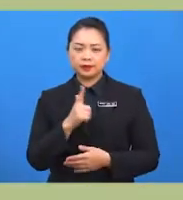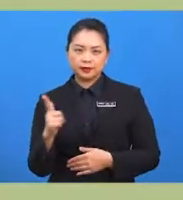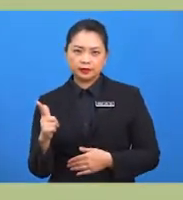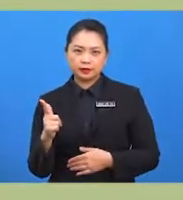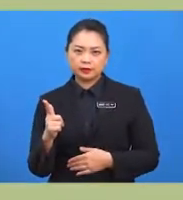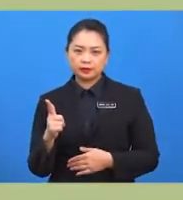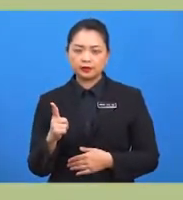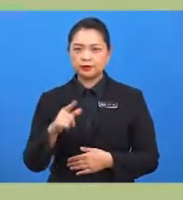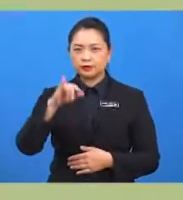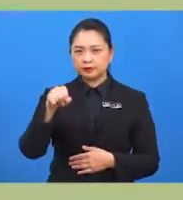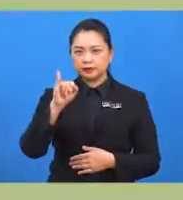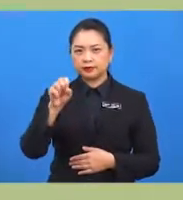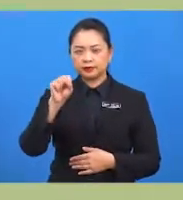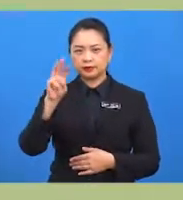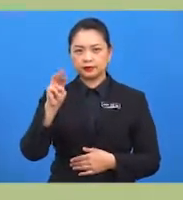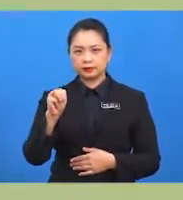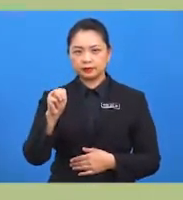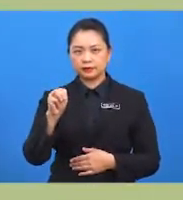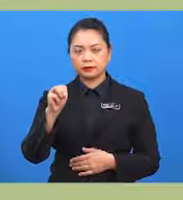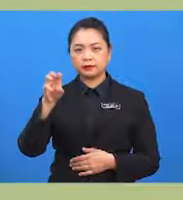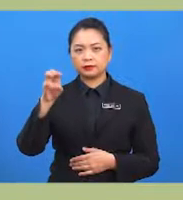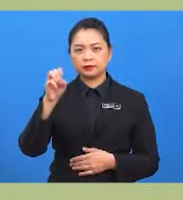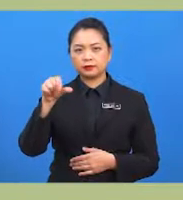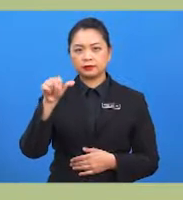gizi mula kebun survei Allah